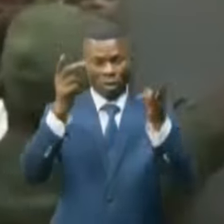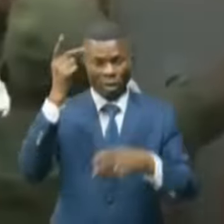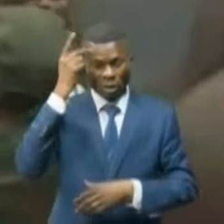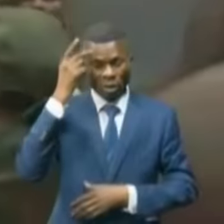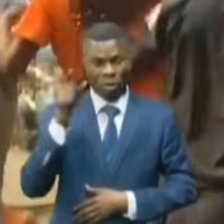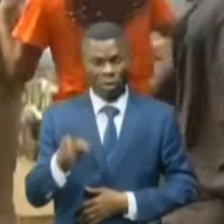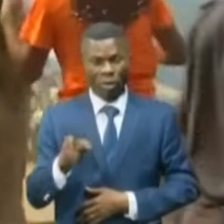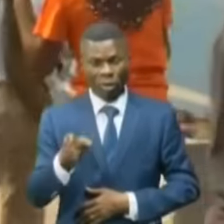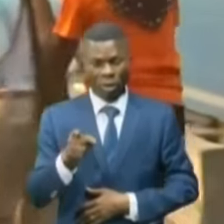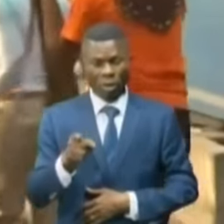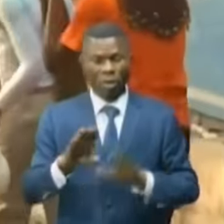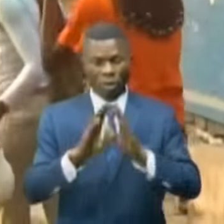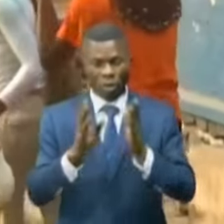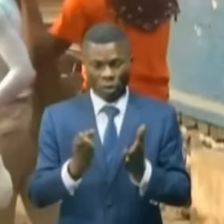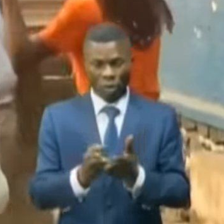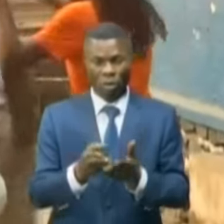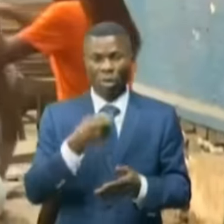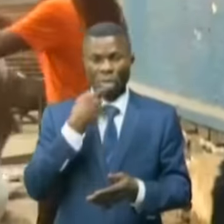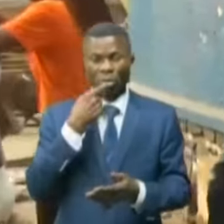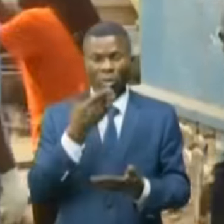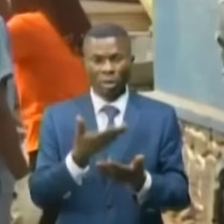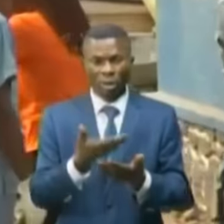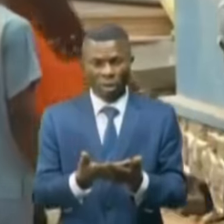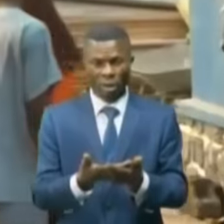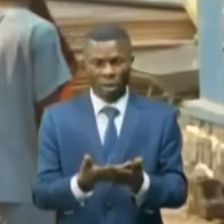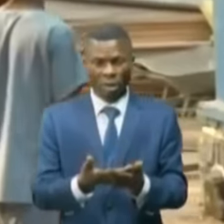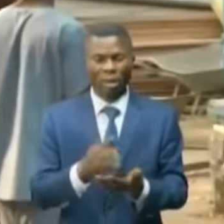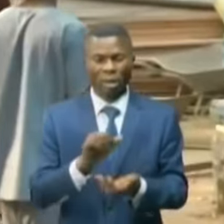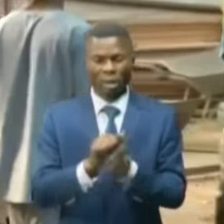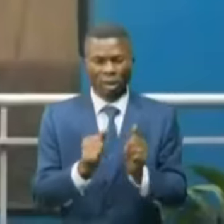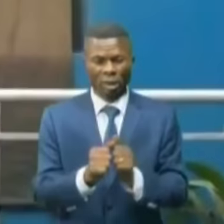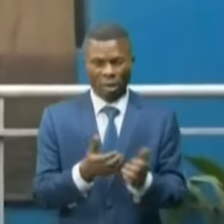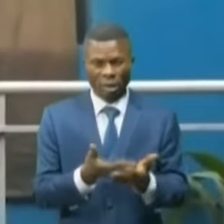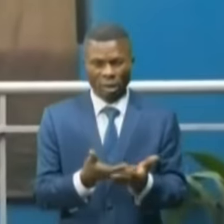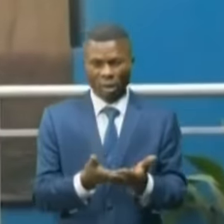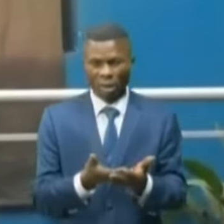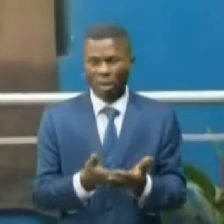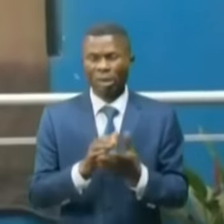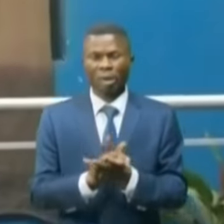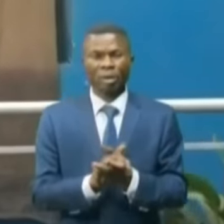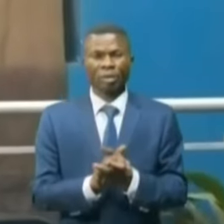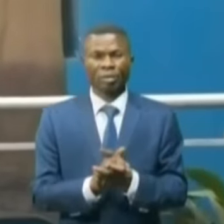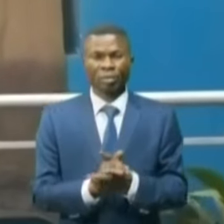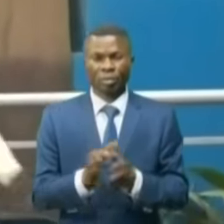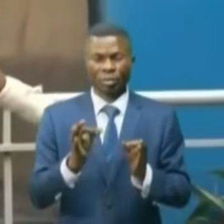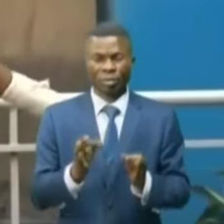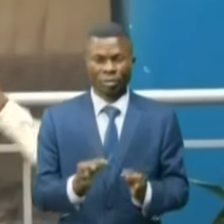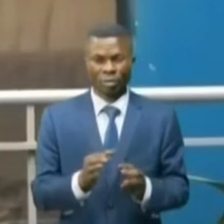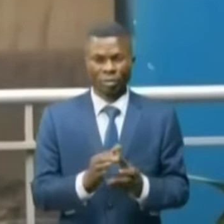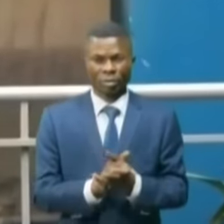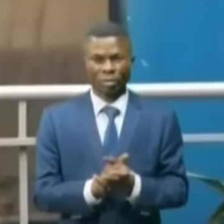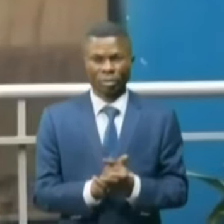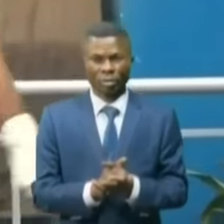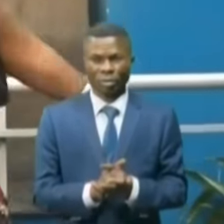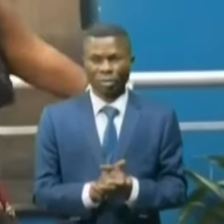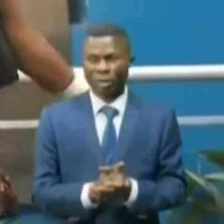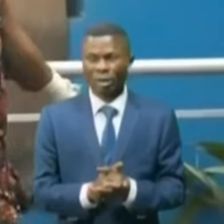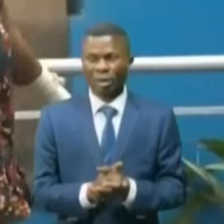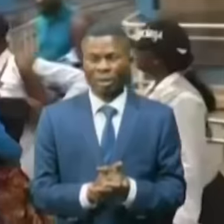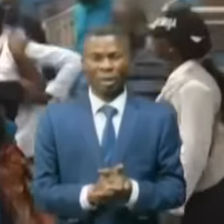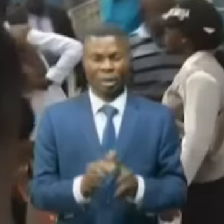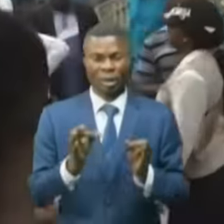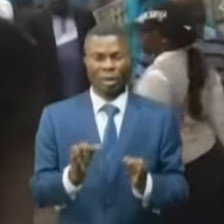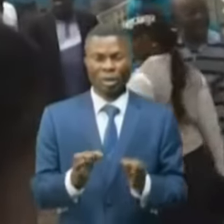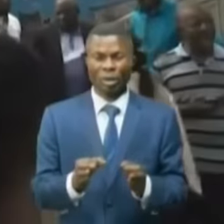Kinshasa ont accueilli des corps inertes, des personnes mortes dans la confusion au milieu d'une foule en délire. Et d'autres qui l'ont